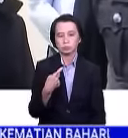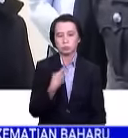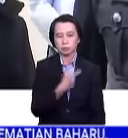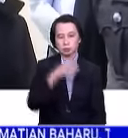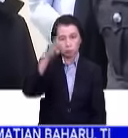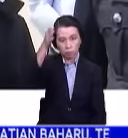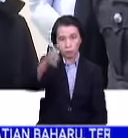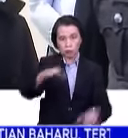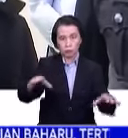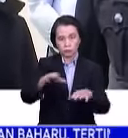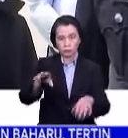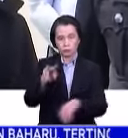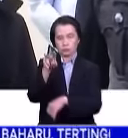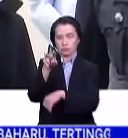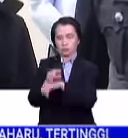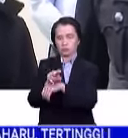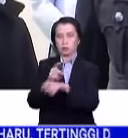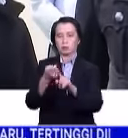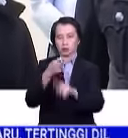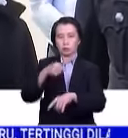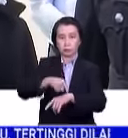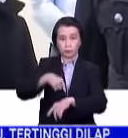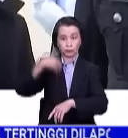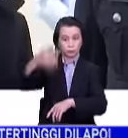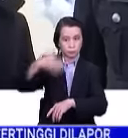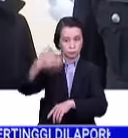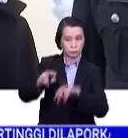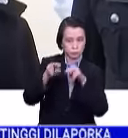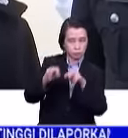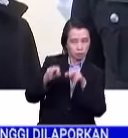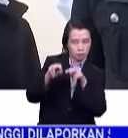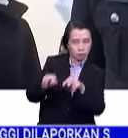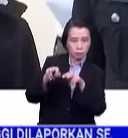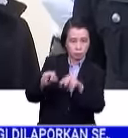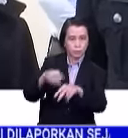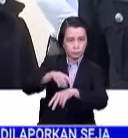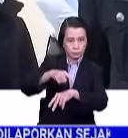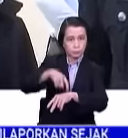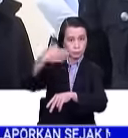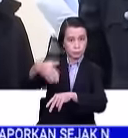akan membuat pemantauan dari masa ke semasa dengan